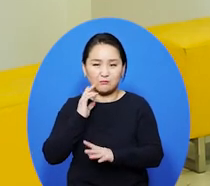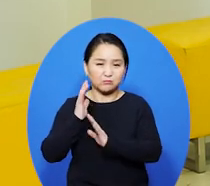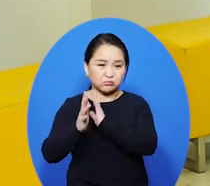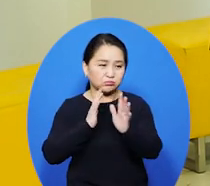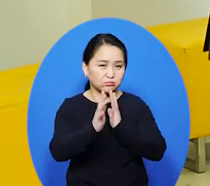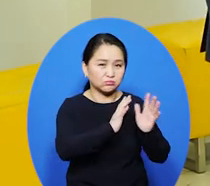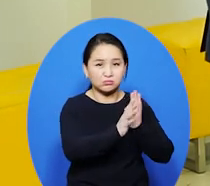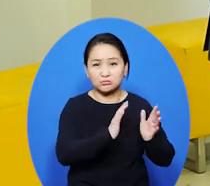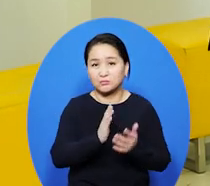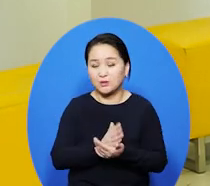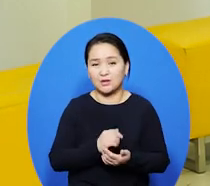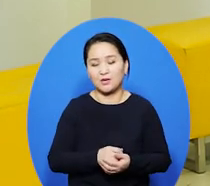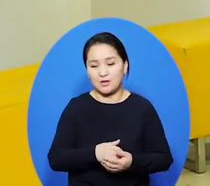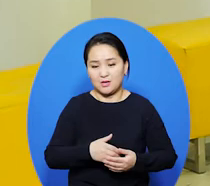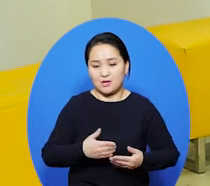зорчиж идэг энэ хавийн